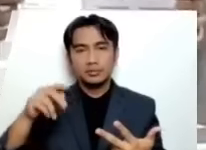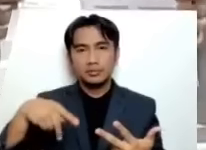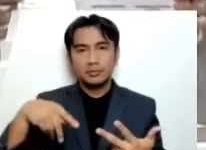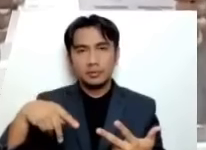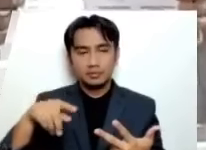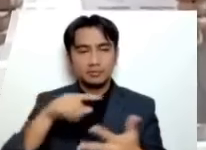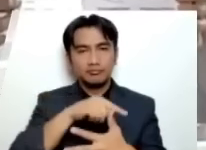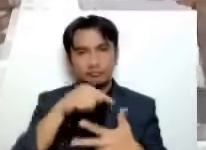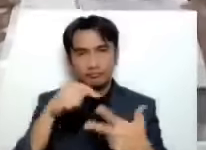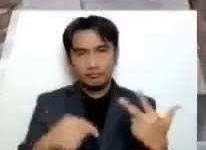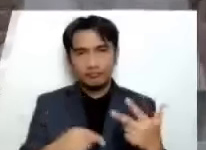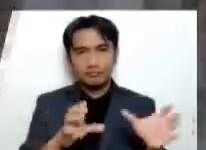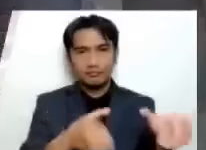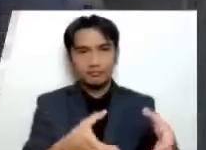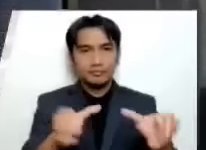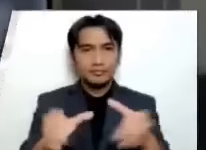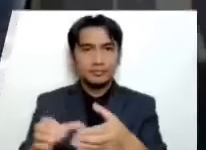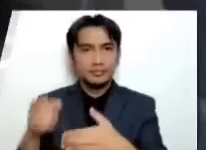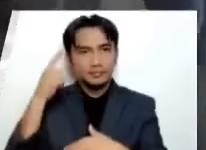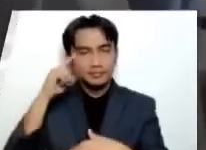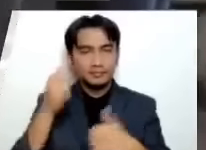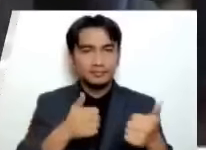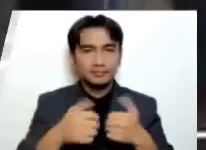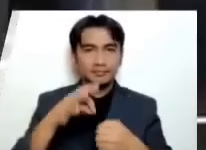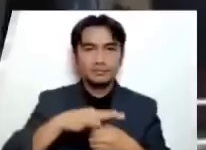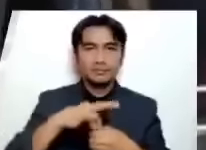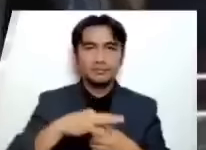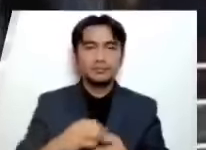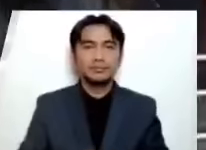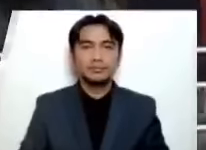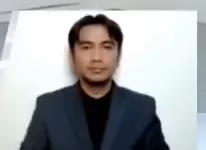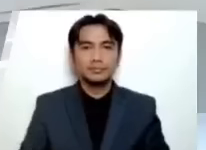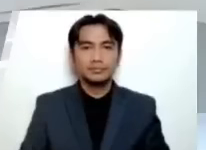Bernadette Reyes, nagbabalita para sa GMA Integrated News.